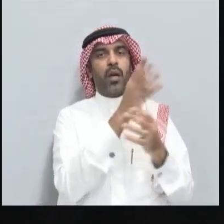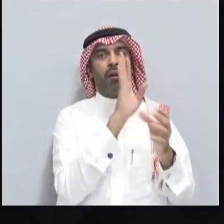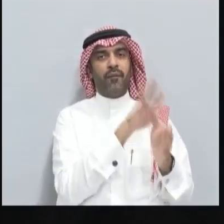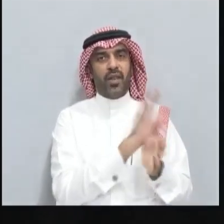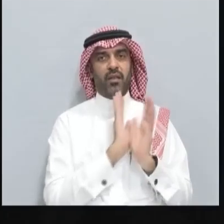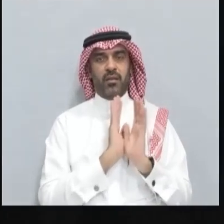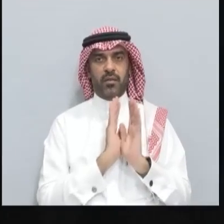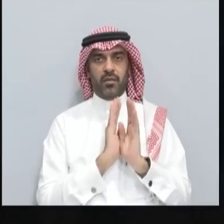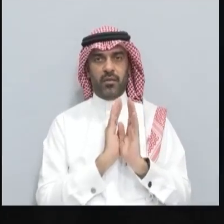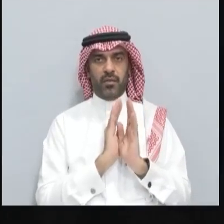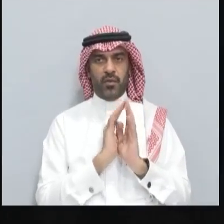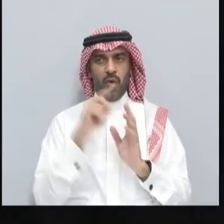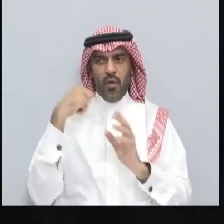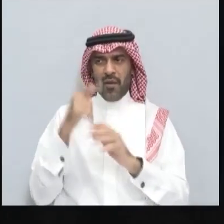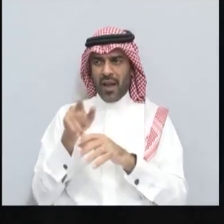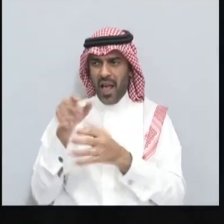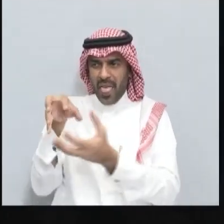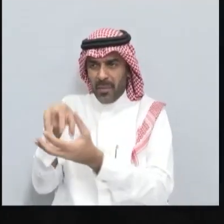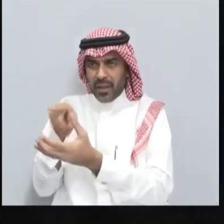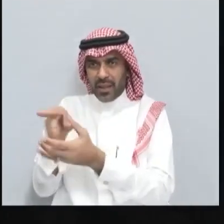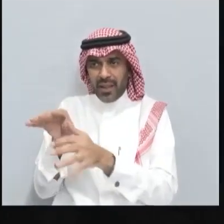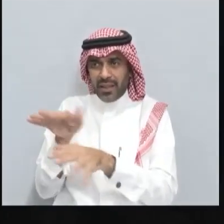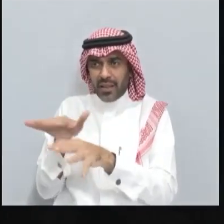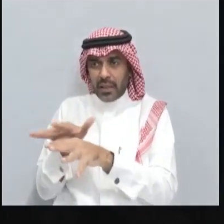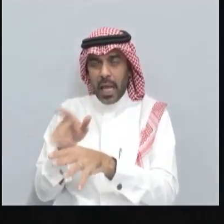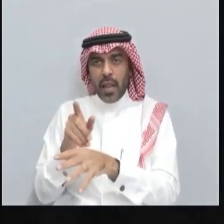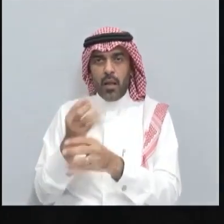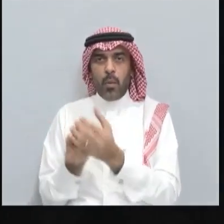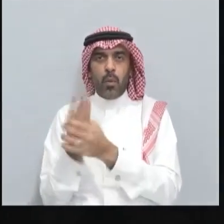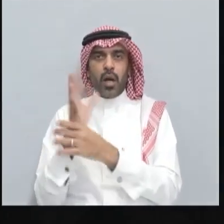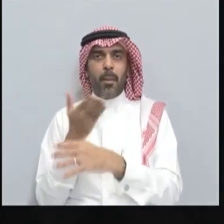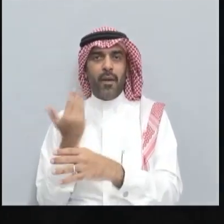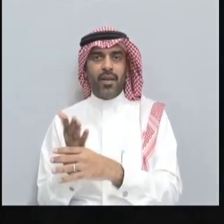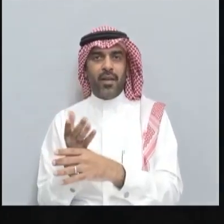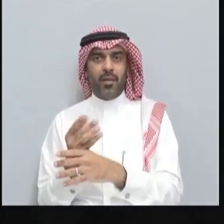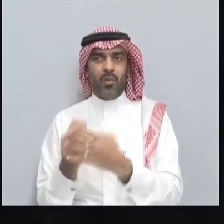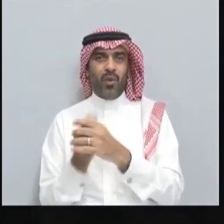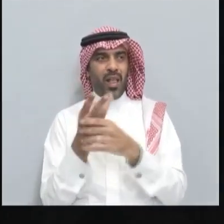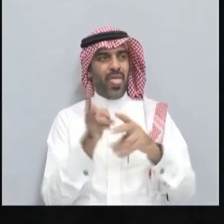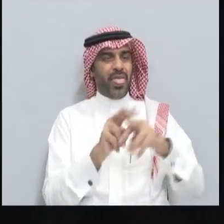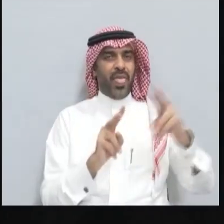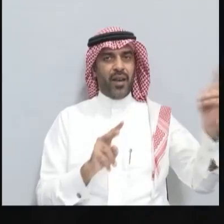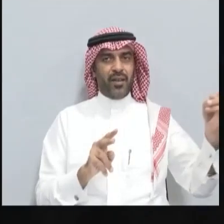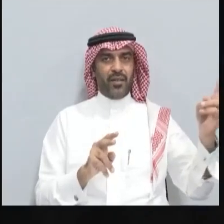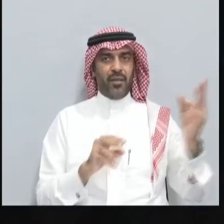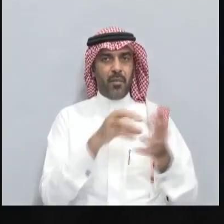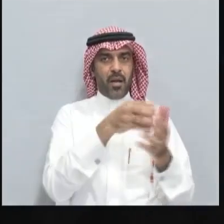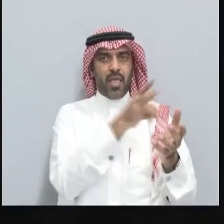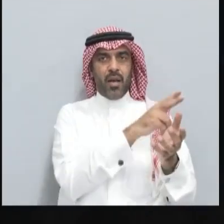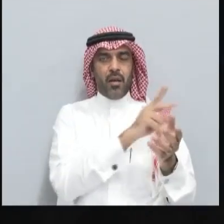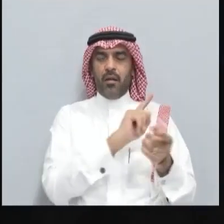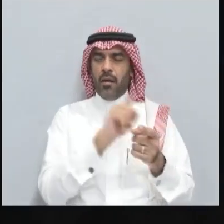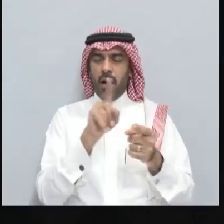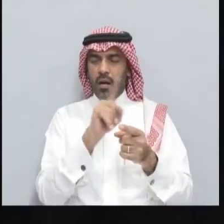من الجبال كلها هذا ناتج عن ماذا عن حركه لهذه الصفائح و هذه الحركه ذكرناها